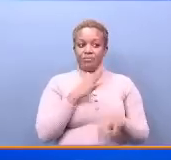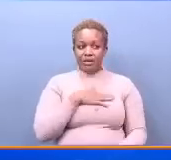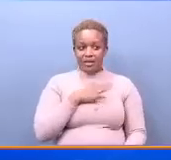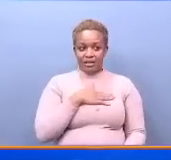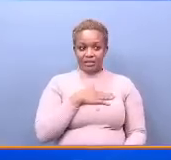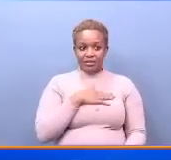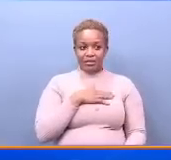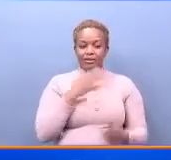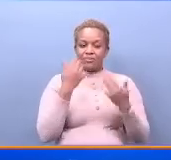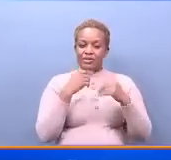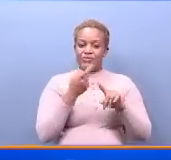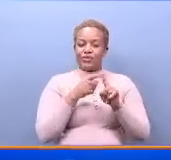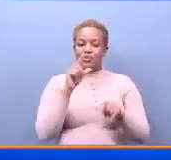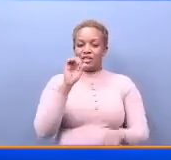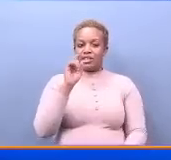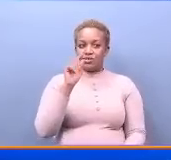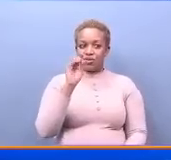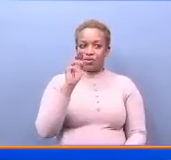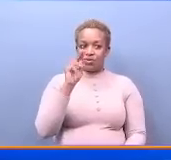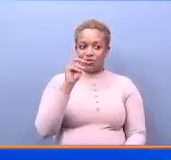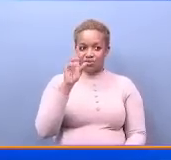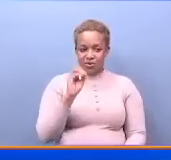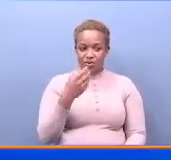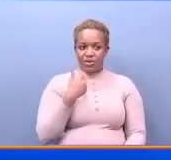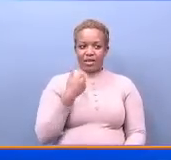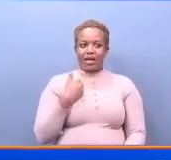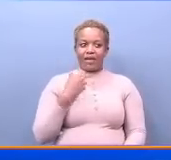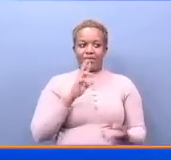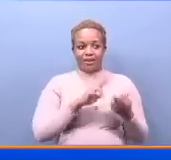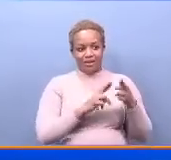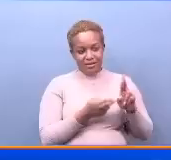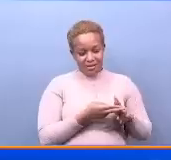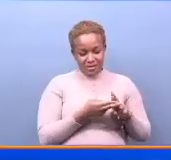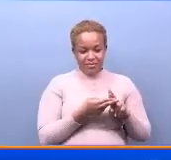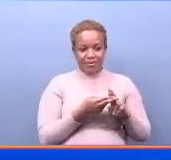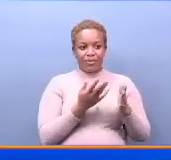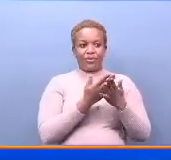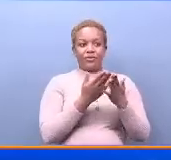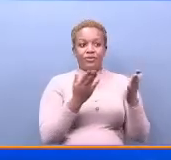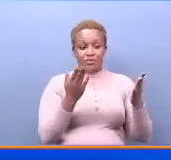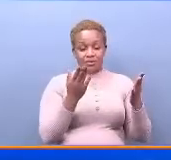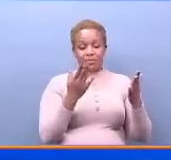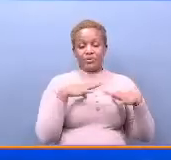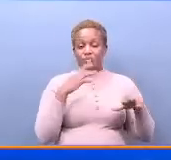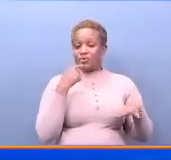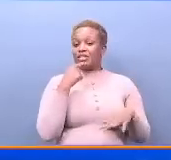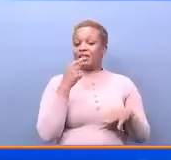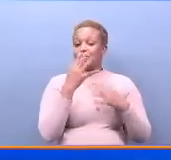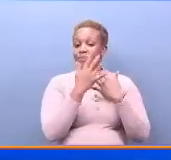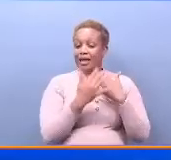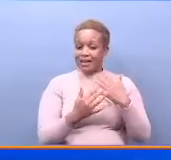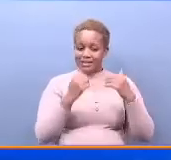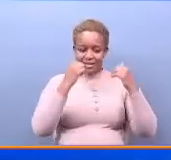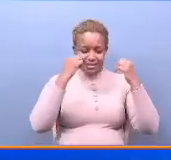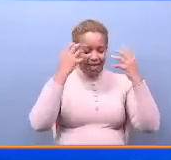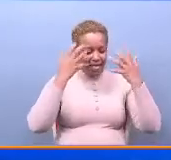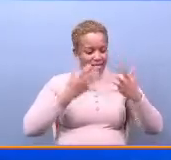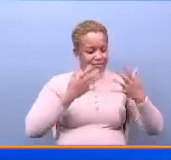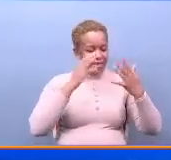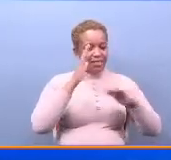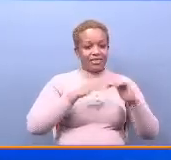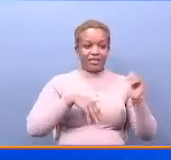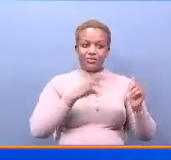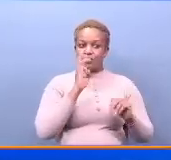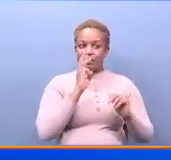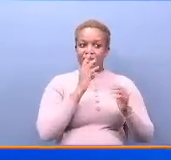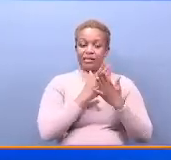ni pia ni Mkitondo, baba yangu alikuwa Mkitondo. So tuko na ile relationship. Na wanasema blood is thicker than water. Na ile mambo ilikuwa nimefanyiwa